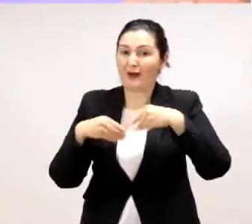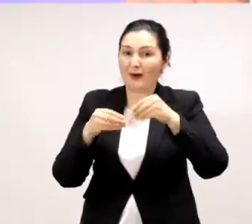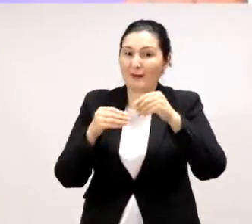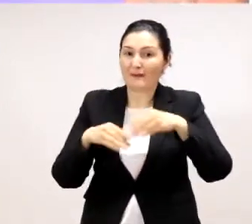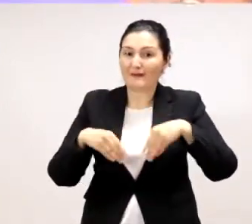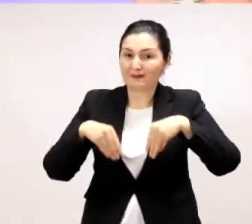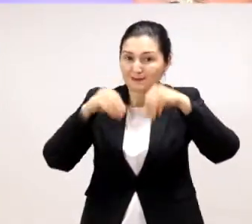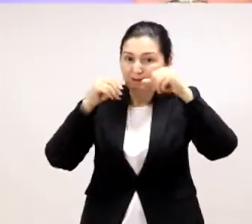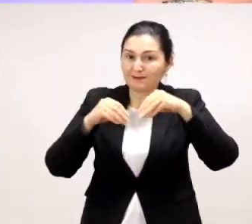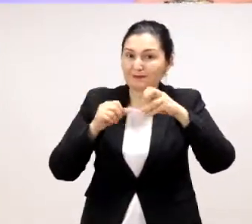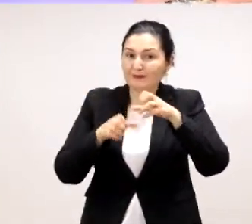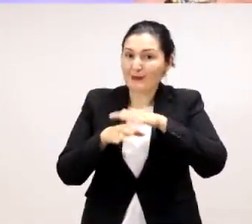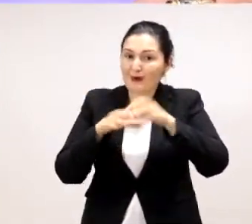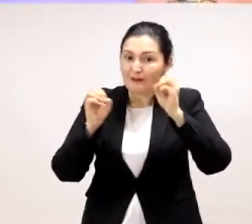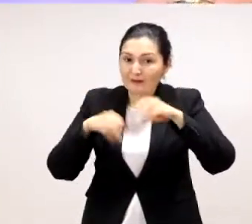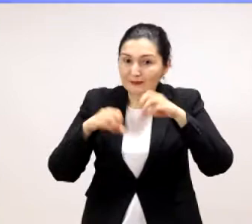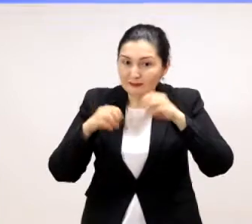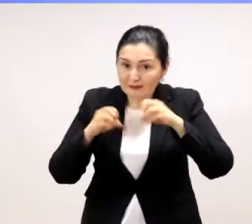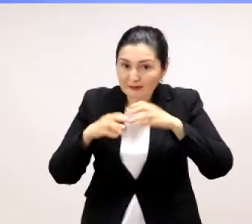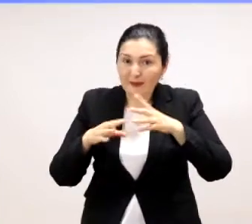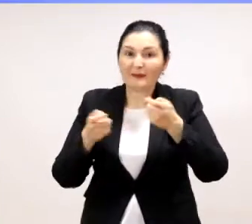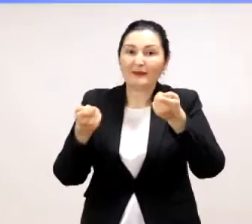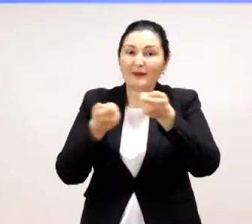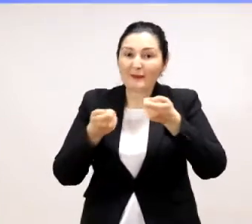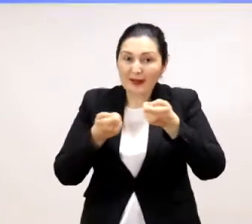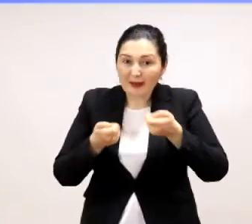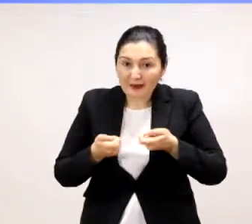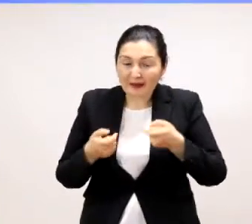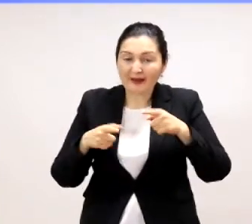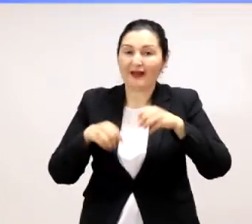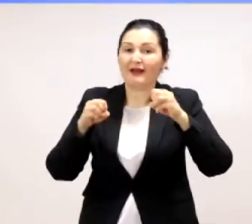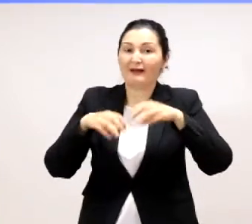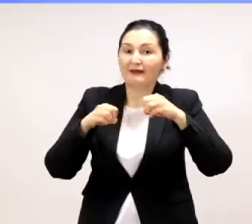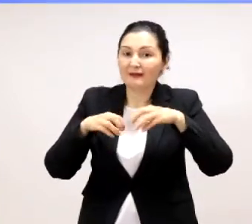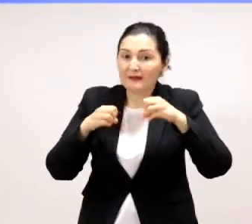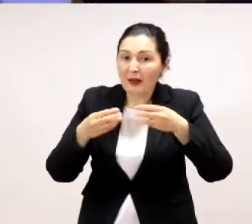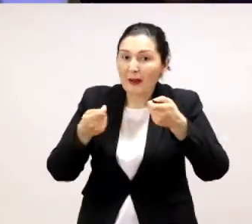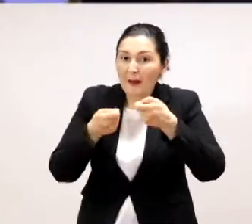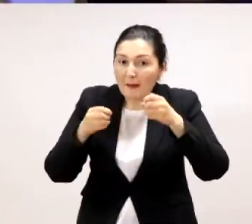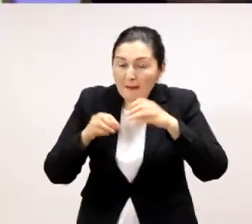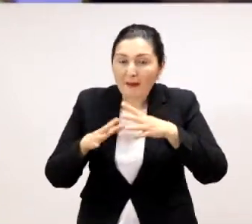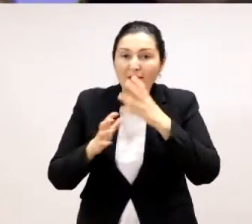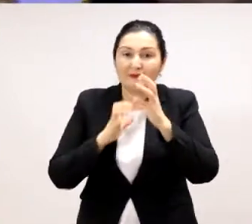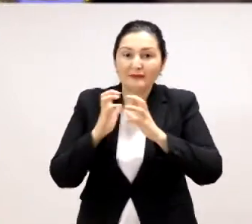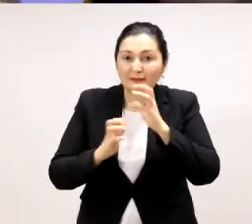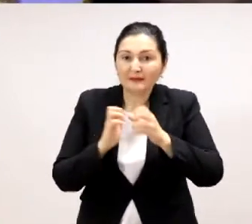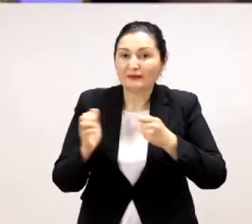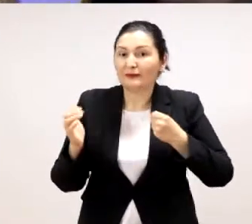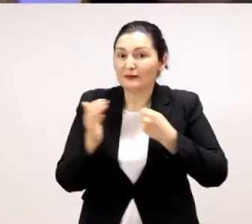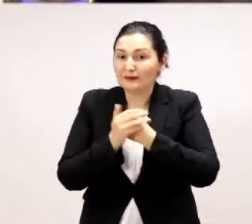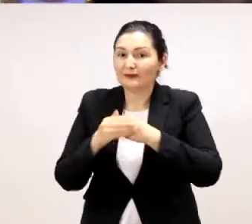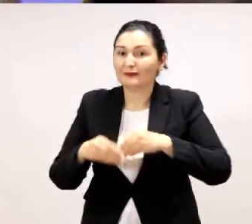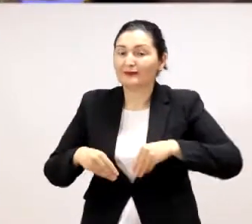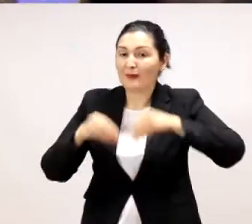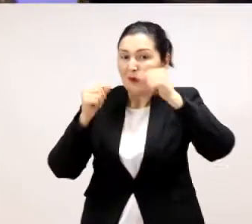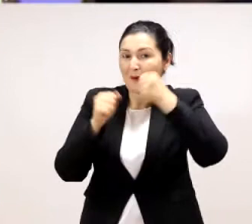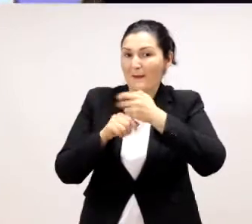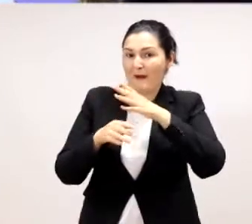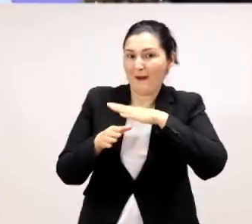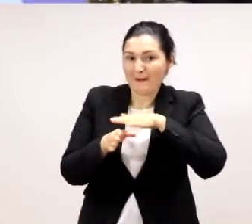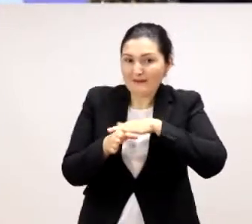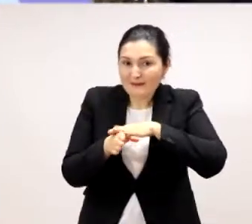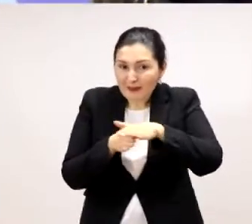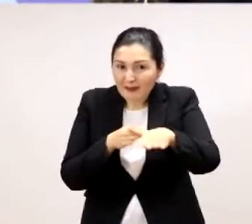کنیم. بله. بعدن تخمی رو در خاک مونده گلدان رو از خاک تا آخر پر میکنیم.